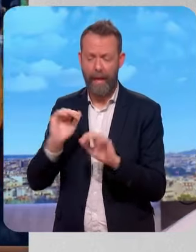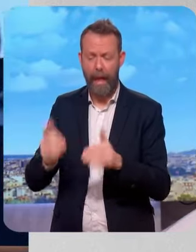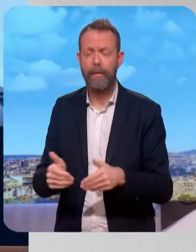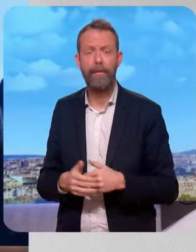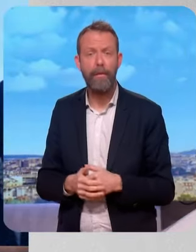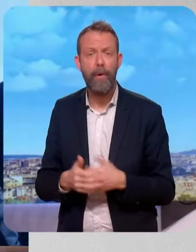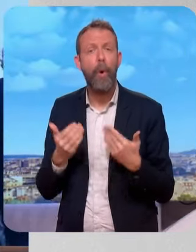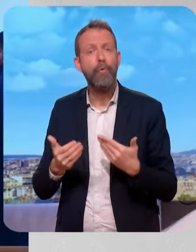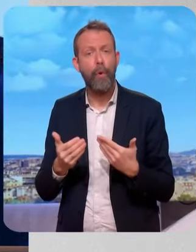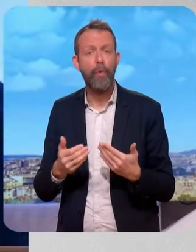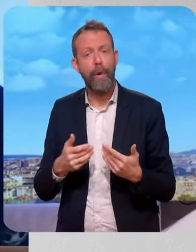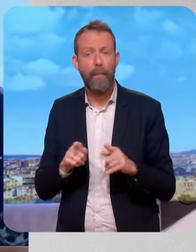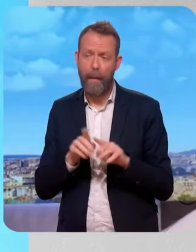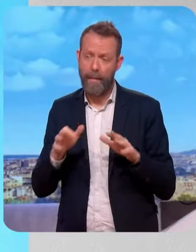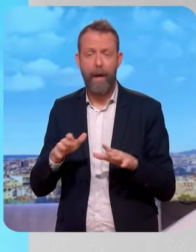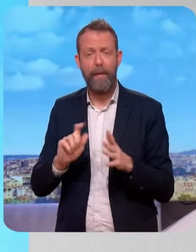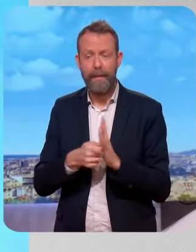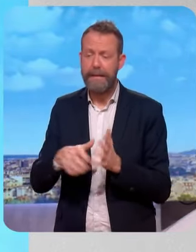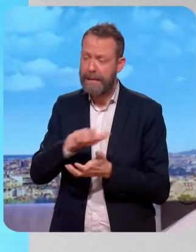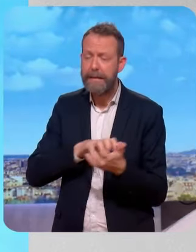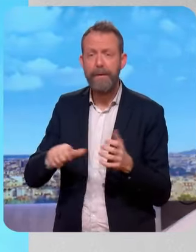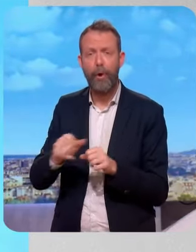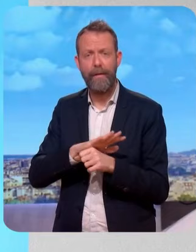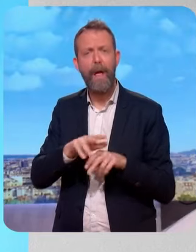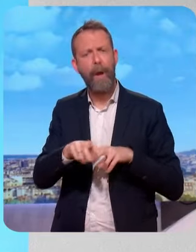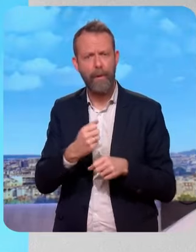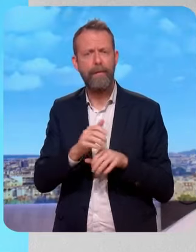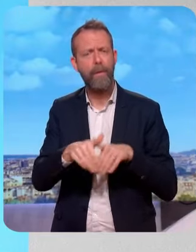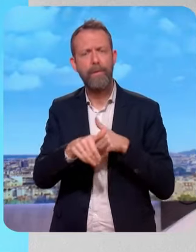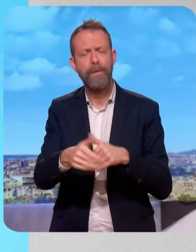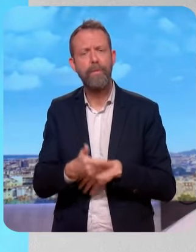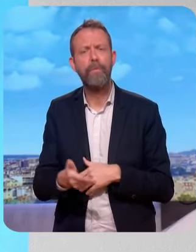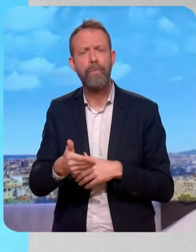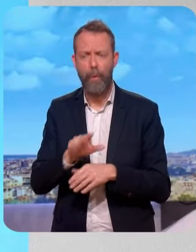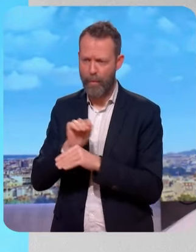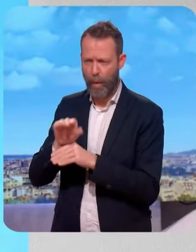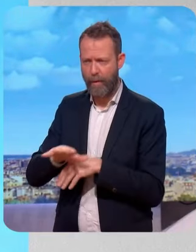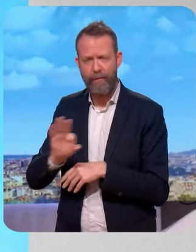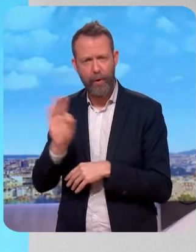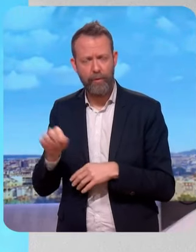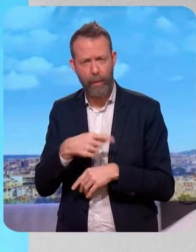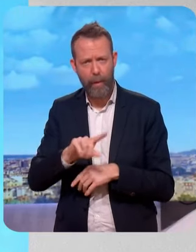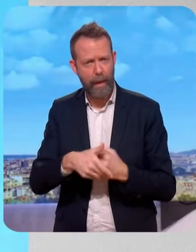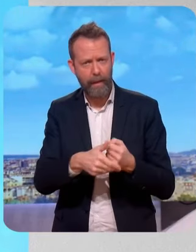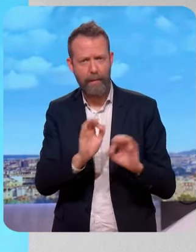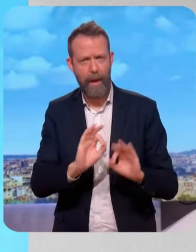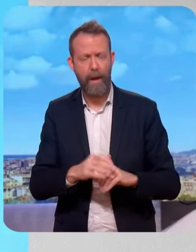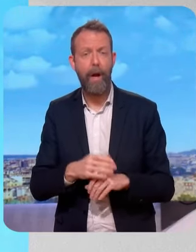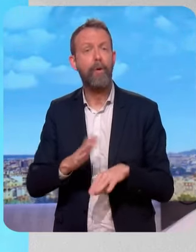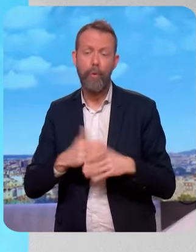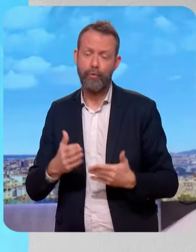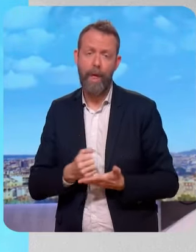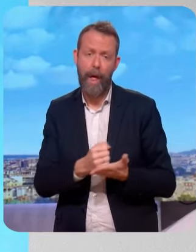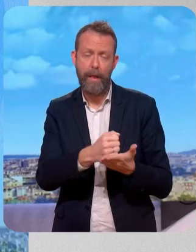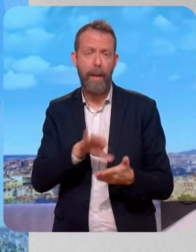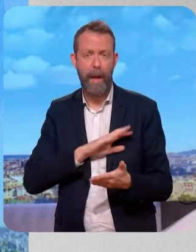Aujourd'hui, pendant ce temps-là, pendant la crise Covid, les agriculteurs, ils ont continué à travailler. Ils ont continué à nourrir les Français. Eux, ils n'ont pas été aidés. Alors qu'on les aide aujourd'hui